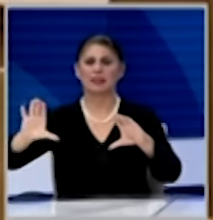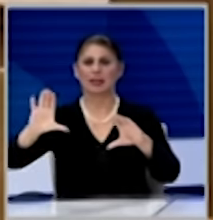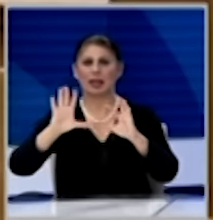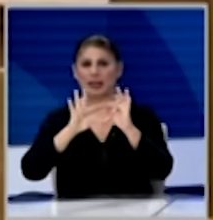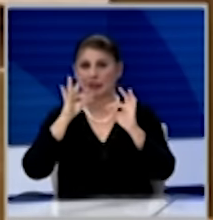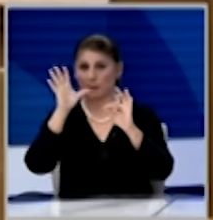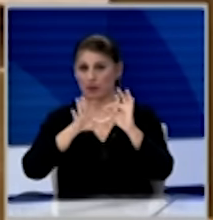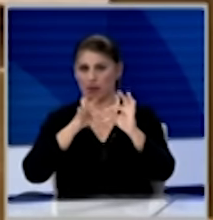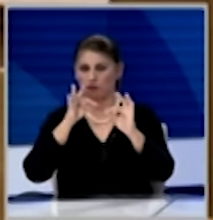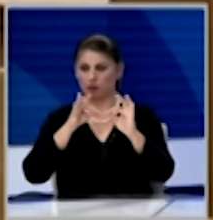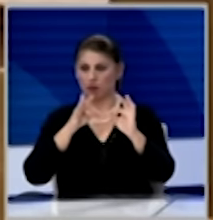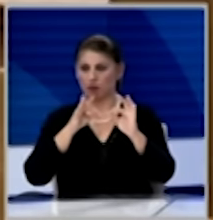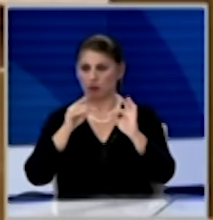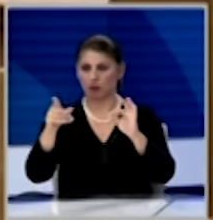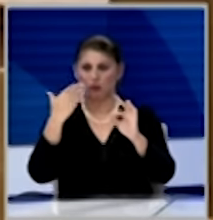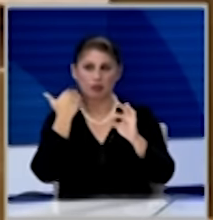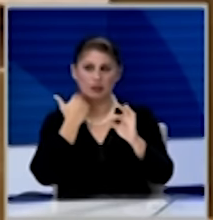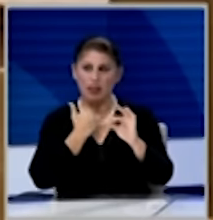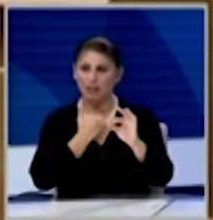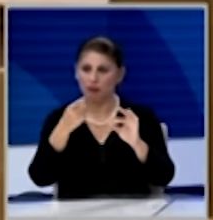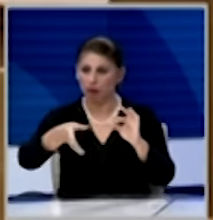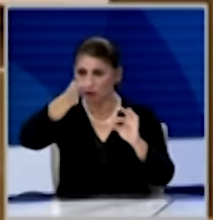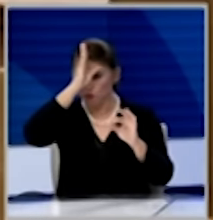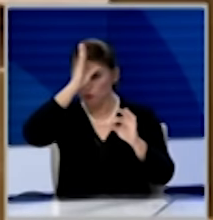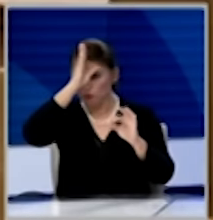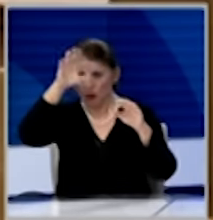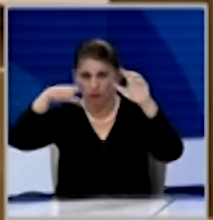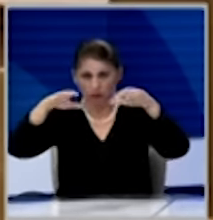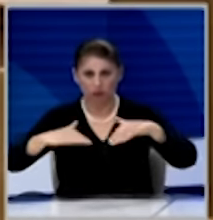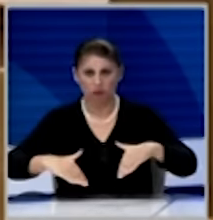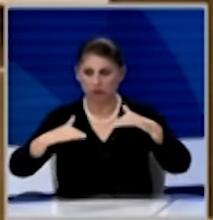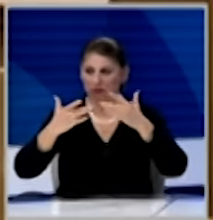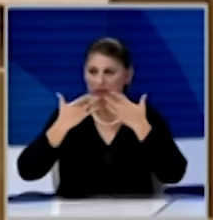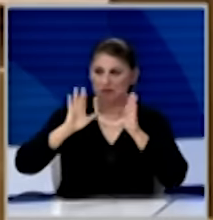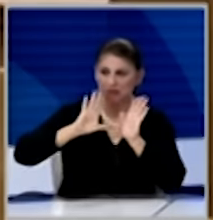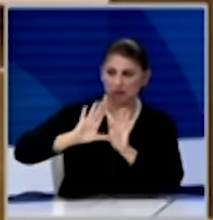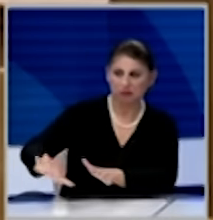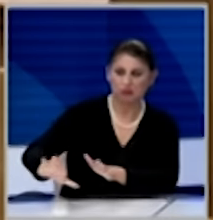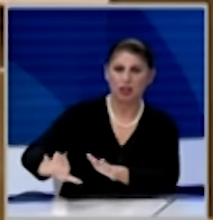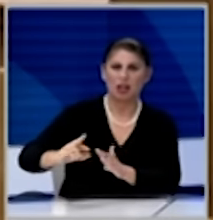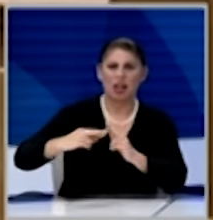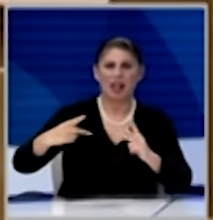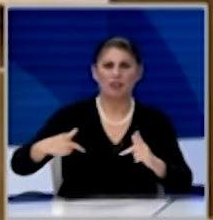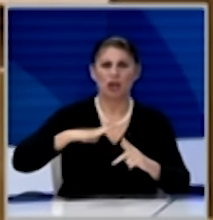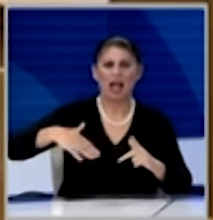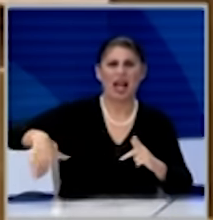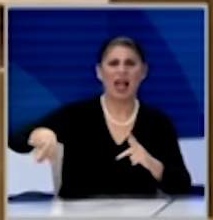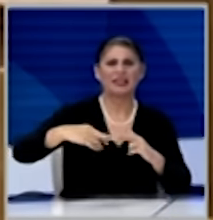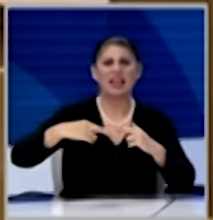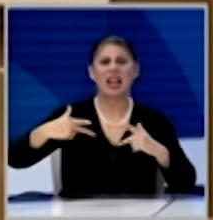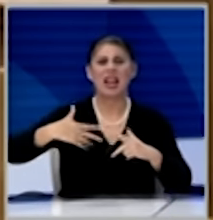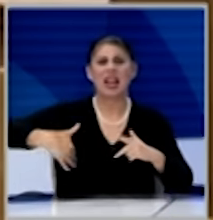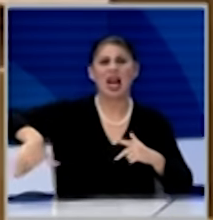θύματα βιώνουν ξανά την εγκατάλειψη πλήρη εγκατάλειψη από το εχθρικό αντιλαϊκό κράτος